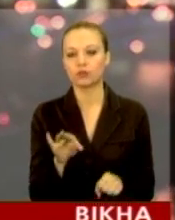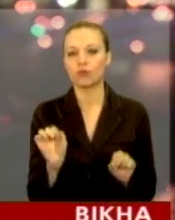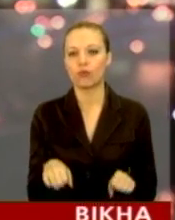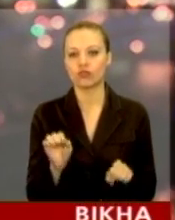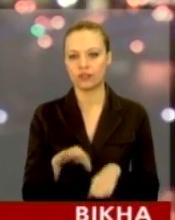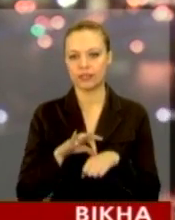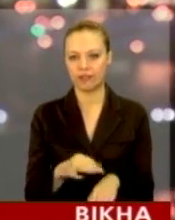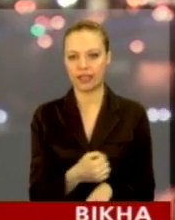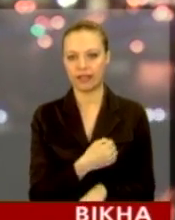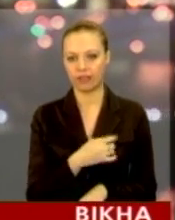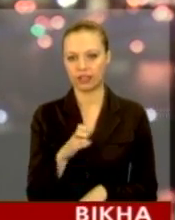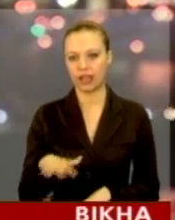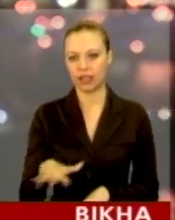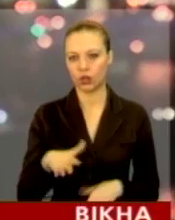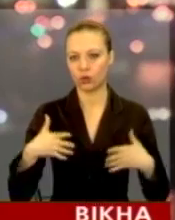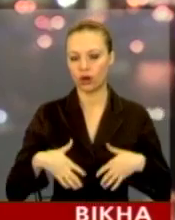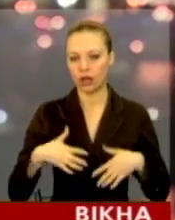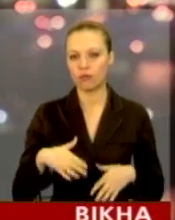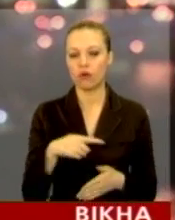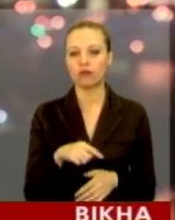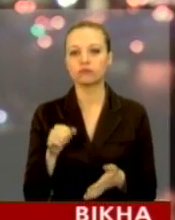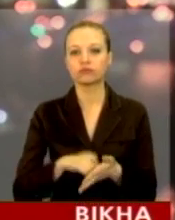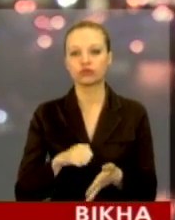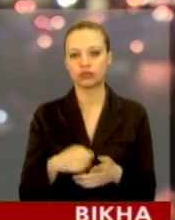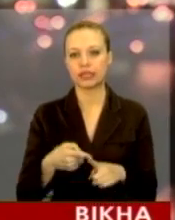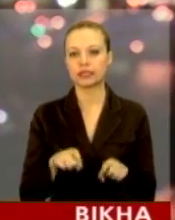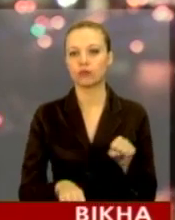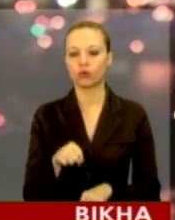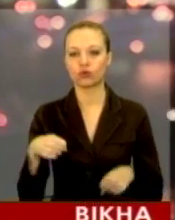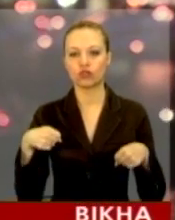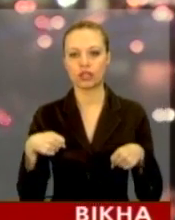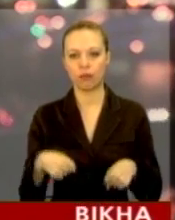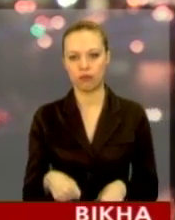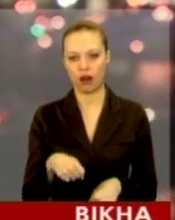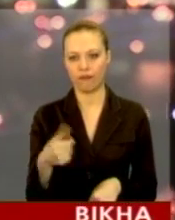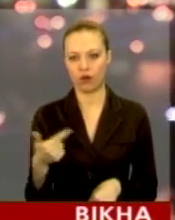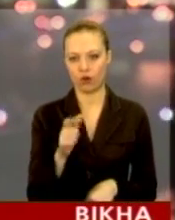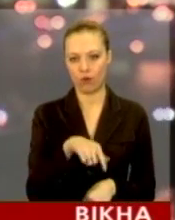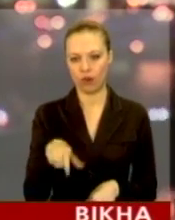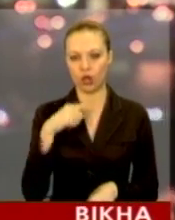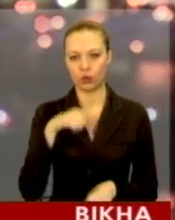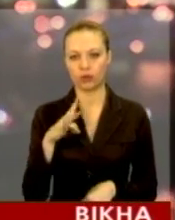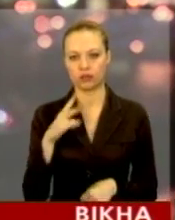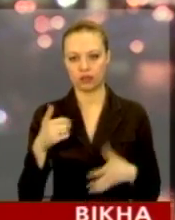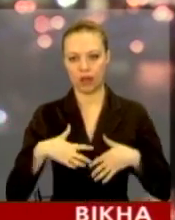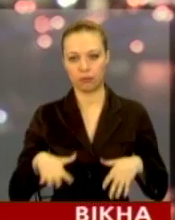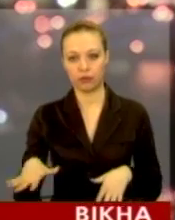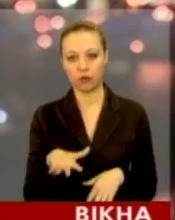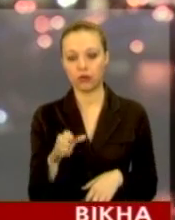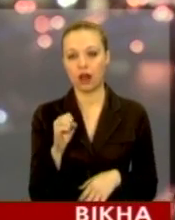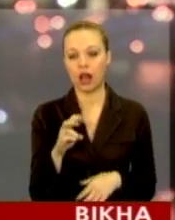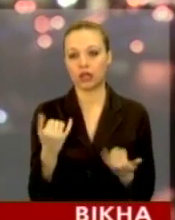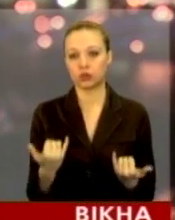можливість ведення військ на територію Криму. Формальна причина – це порушення прав громадян Росії на півострові. Хоча